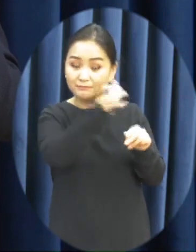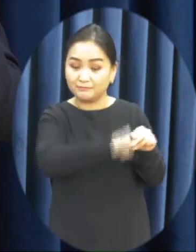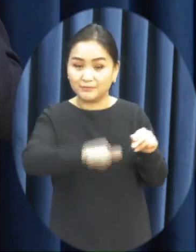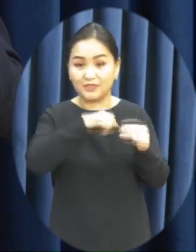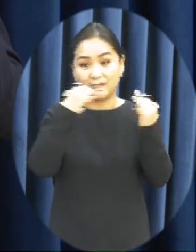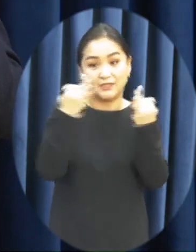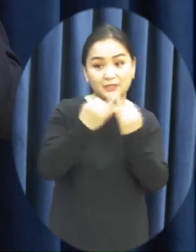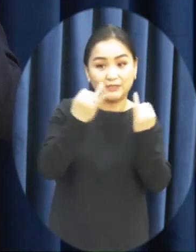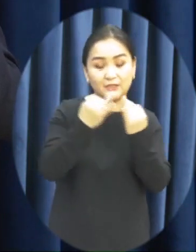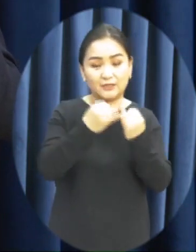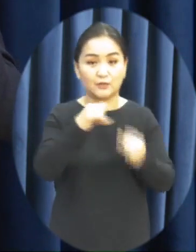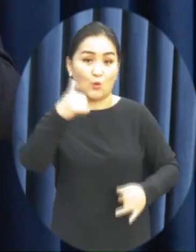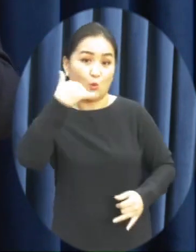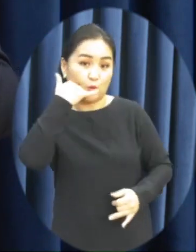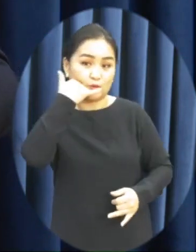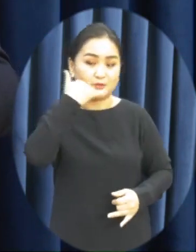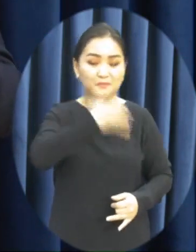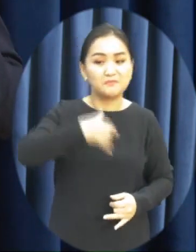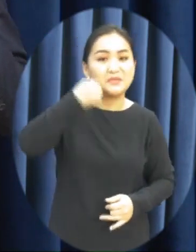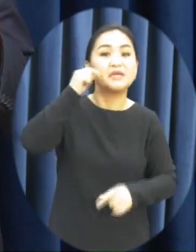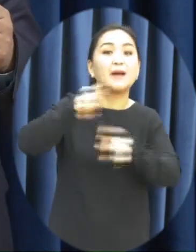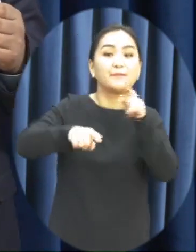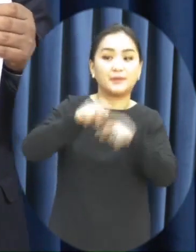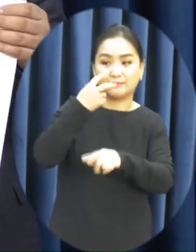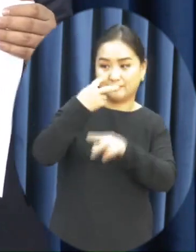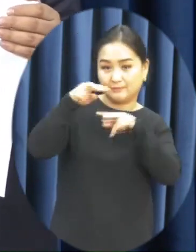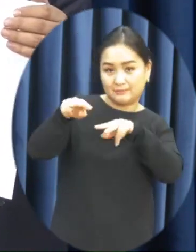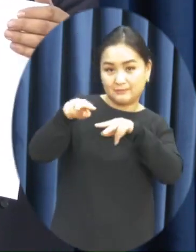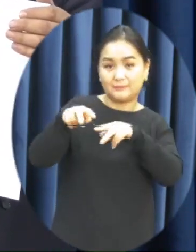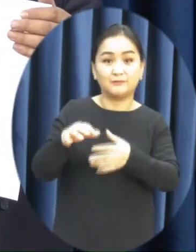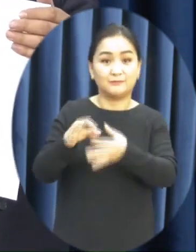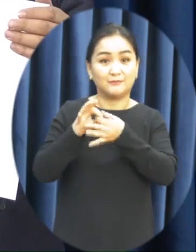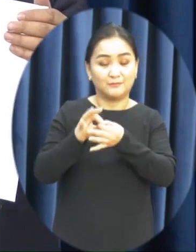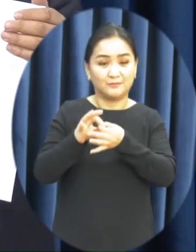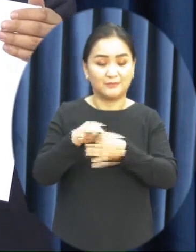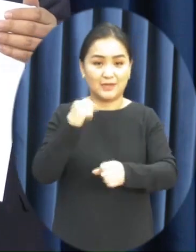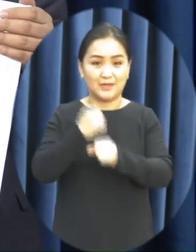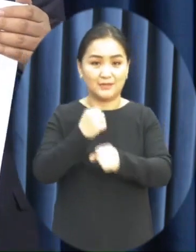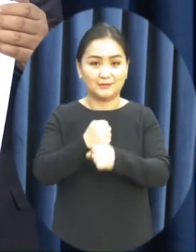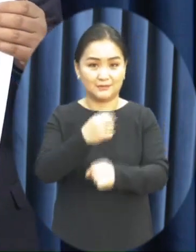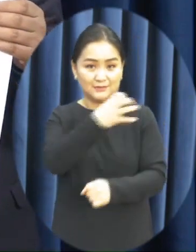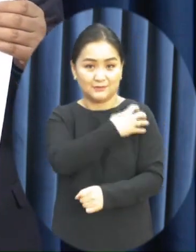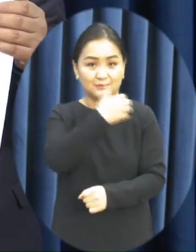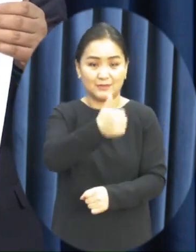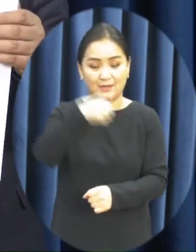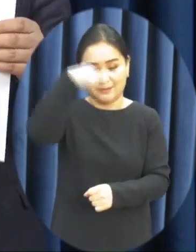རེད པའུར རེད དག རེད རེད ཁ འདི གཤས གཚང ཚེད ཐག ཚུལ འདག སུང ུགས དག གས